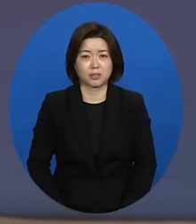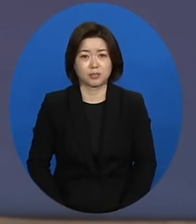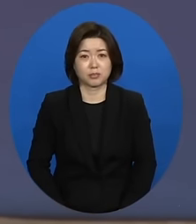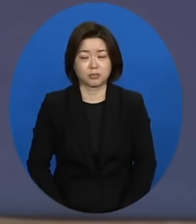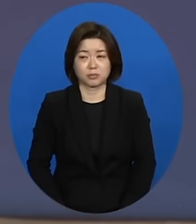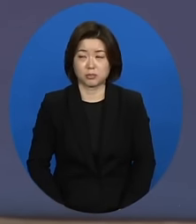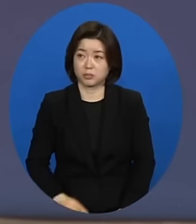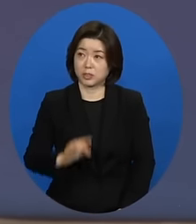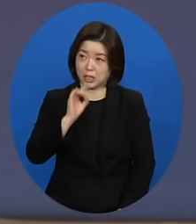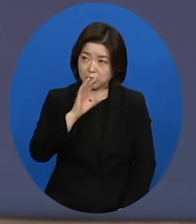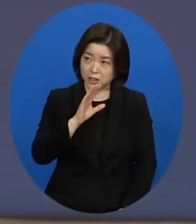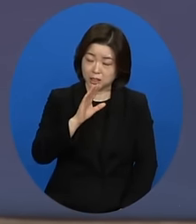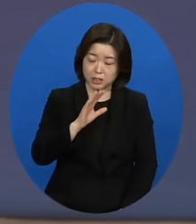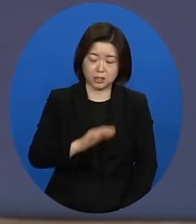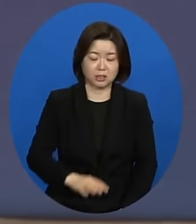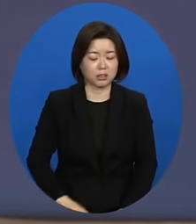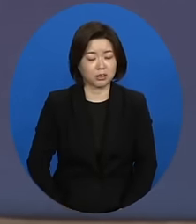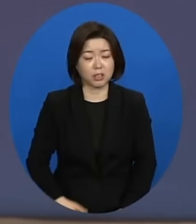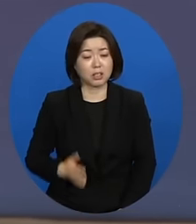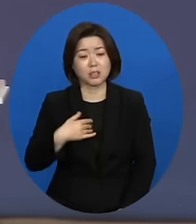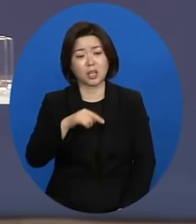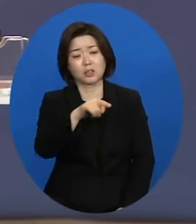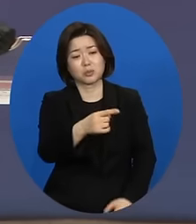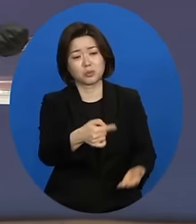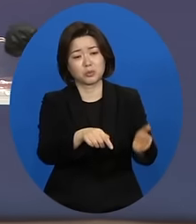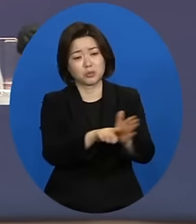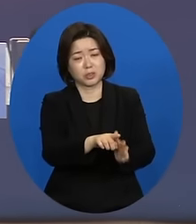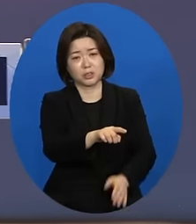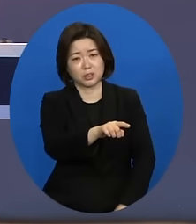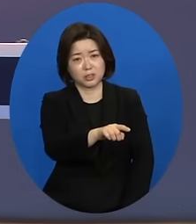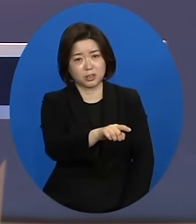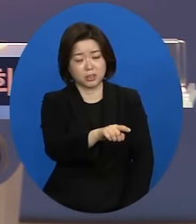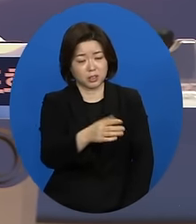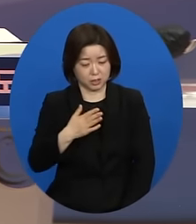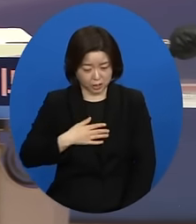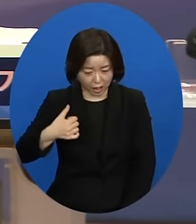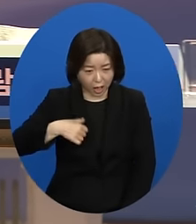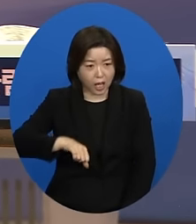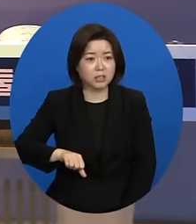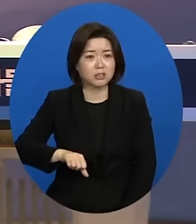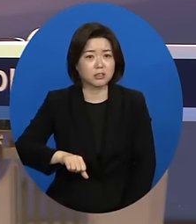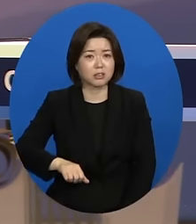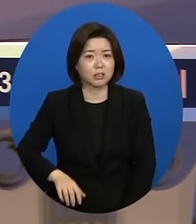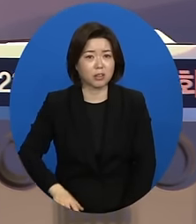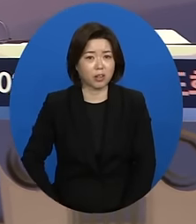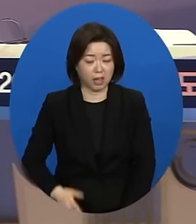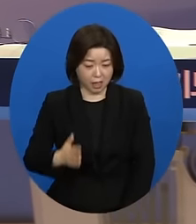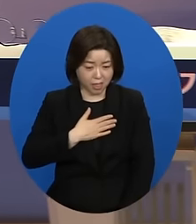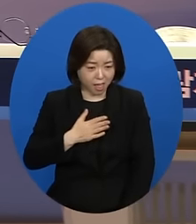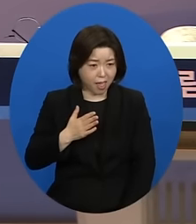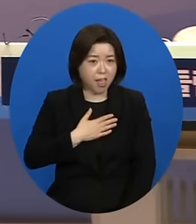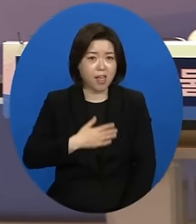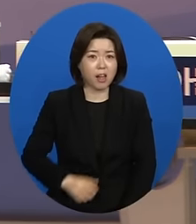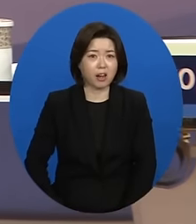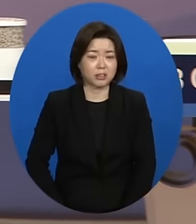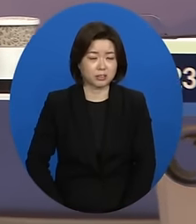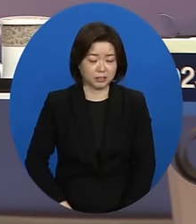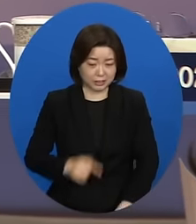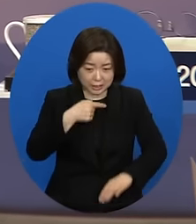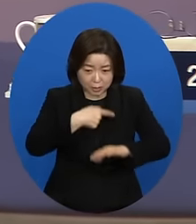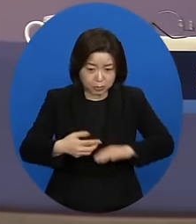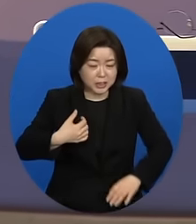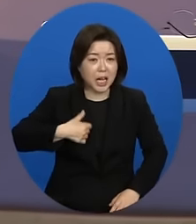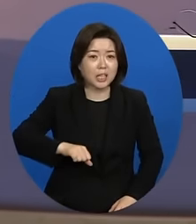안 돼? 나는 너 위해서 아들을, 내